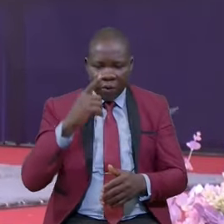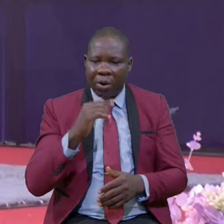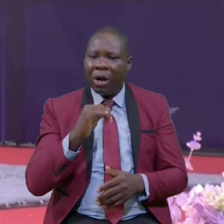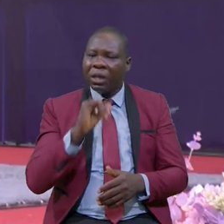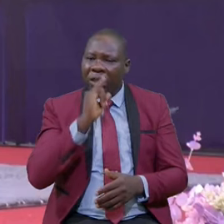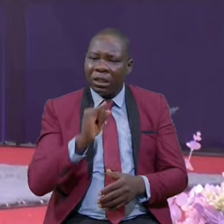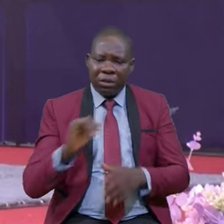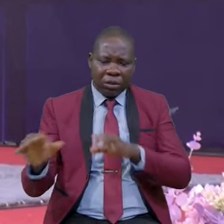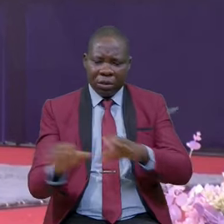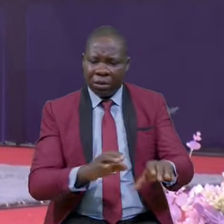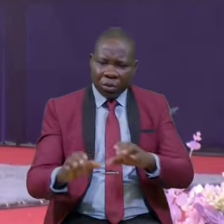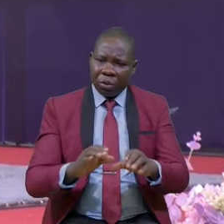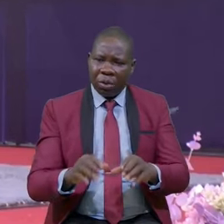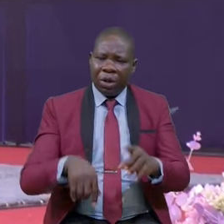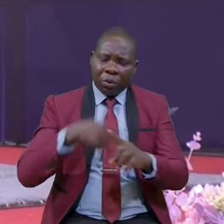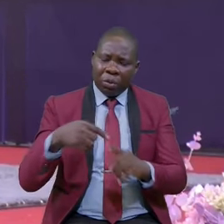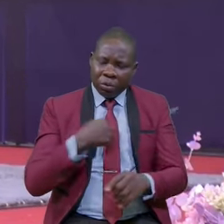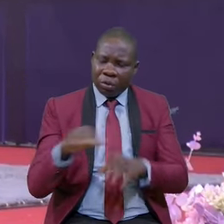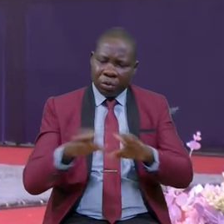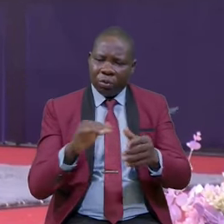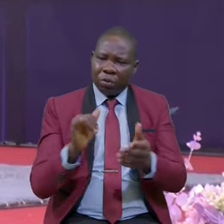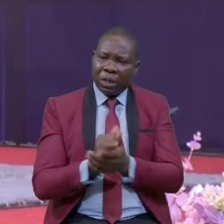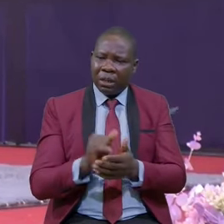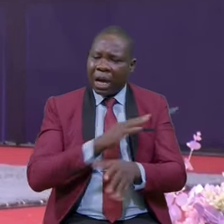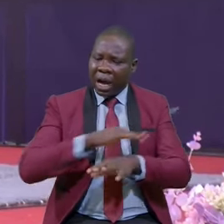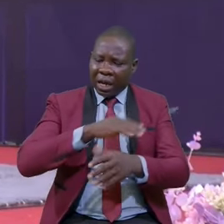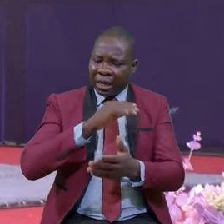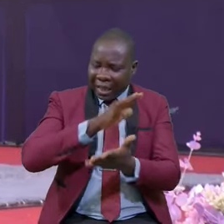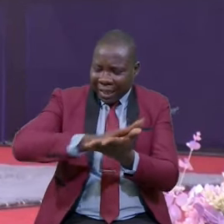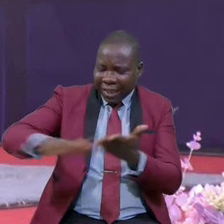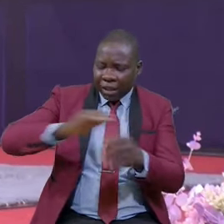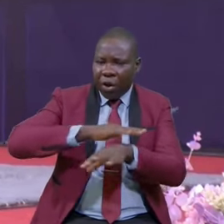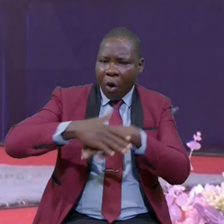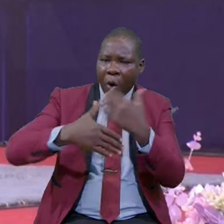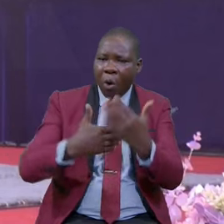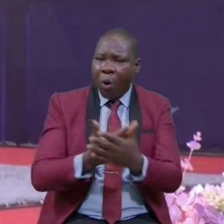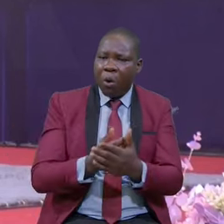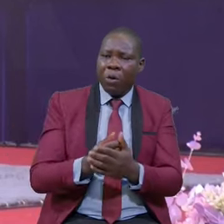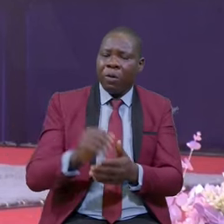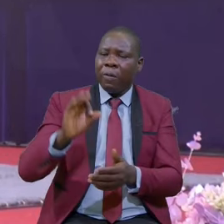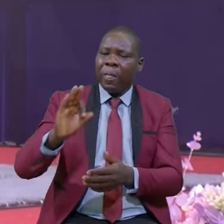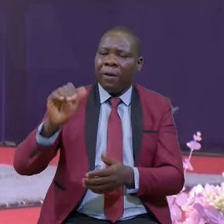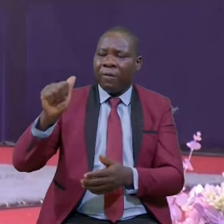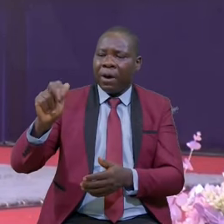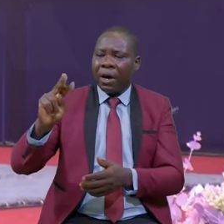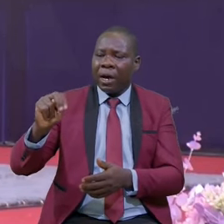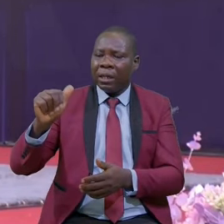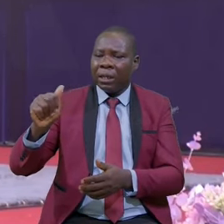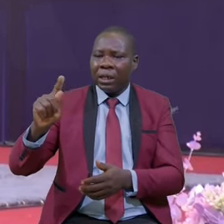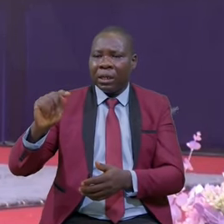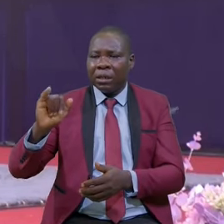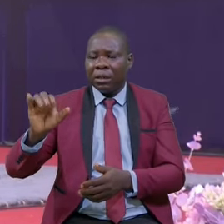balayons tout le fanatisme loin de notre vie et la famine qui était dans notre vie,